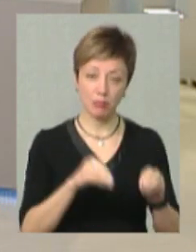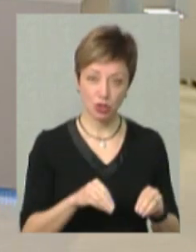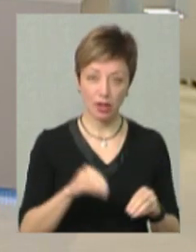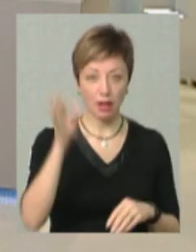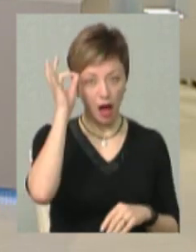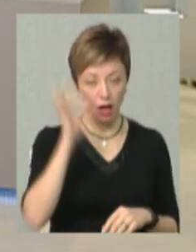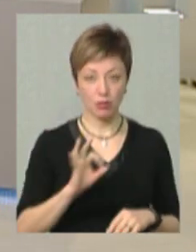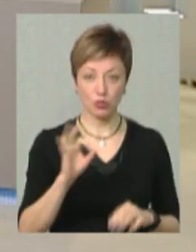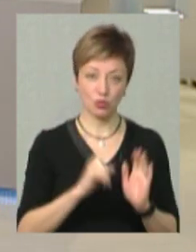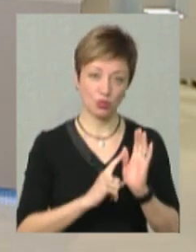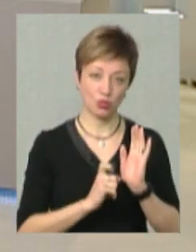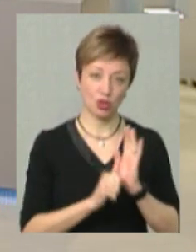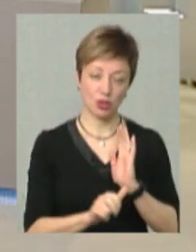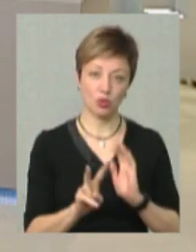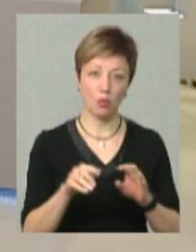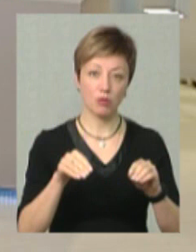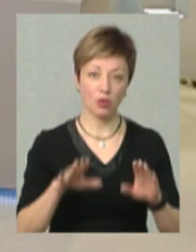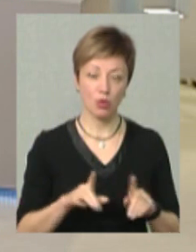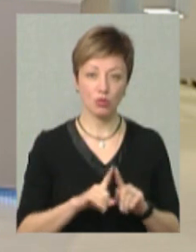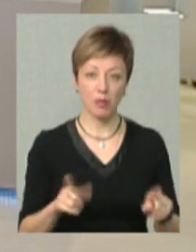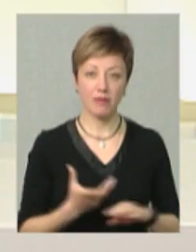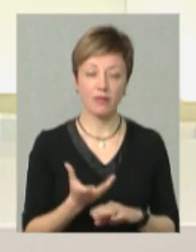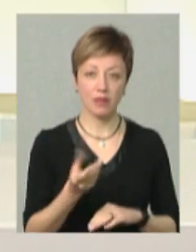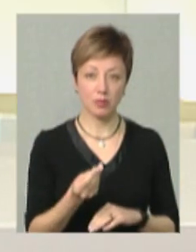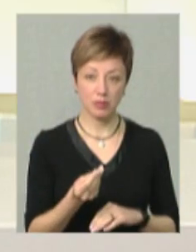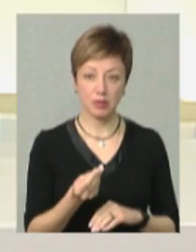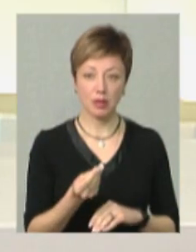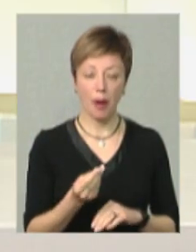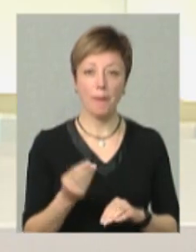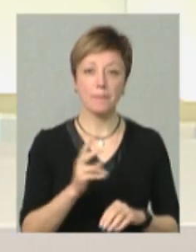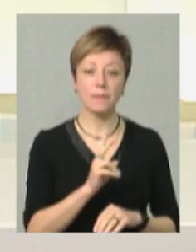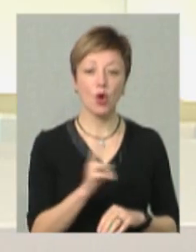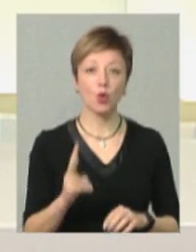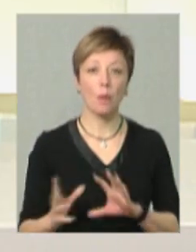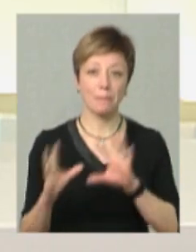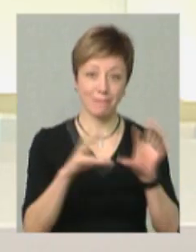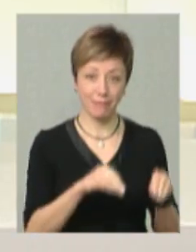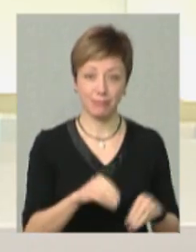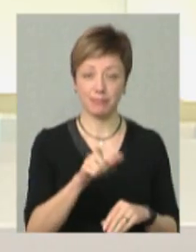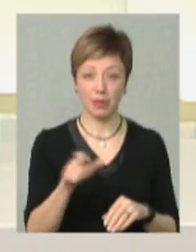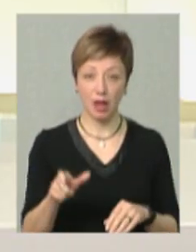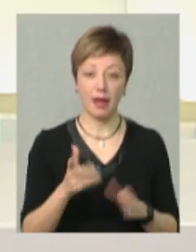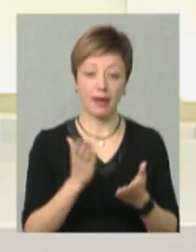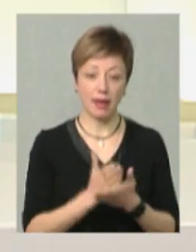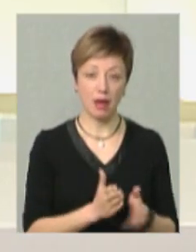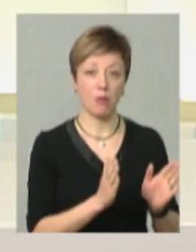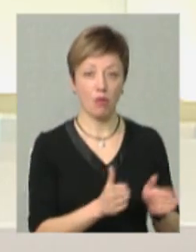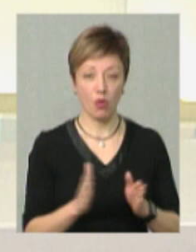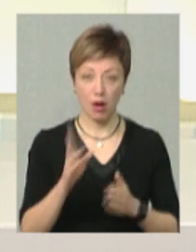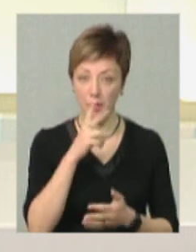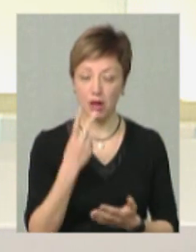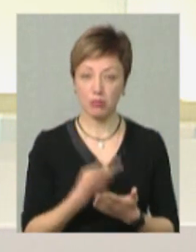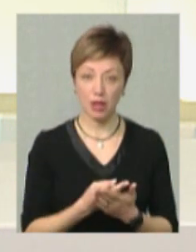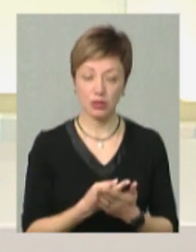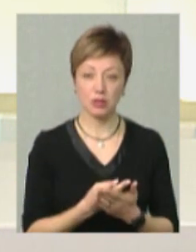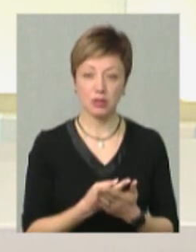нагадаю про 162 постанову про особливості виплати переміщених осіб, уряд розробив механізм, передбачив,